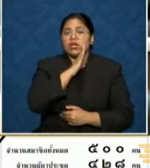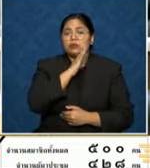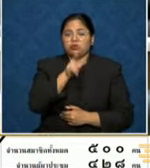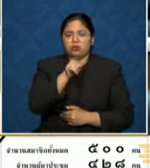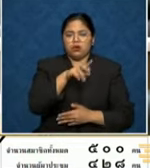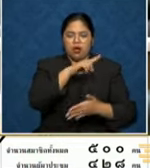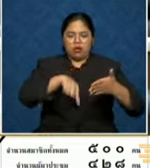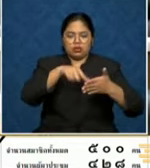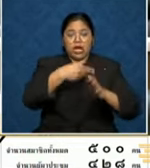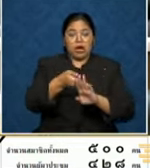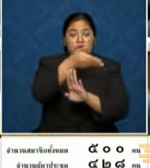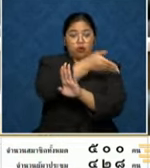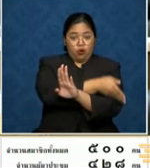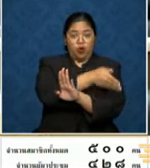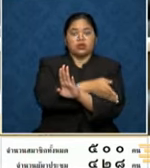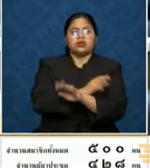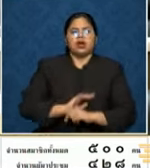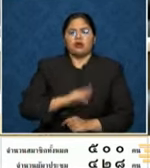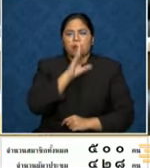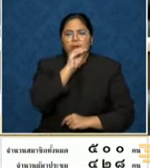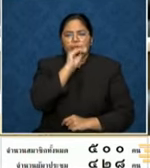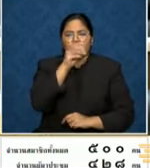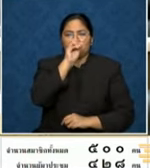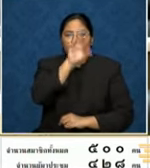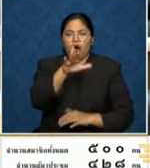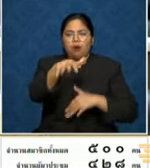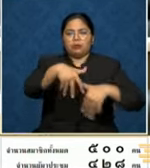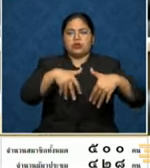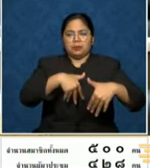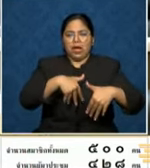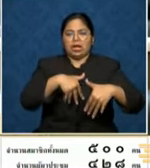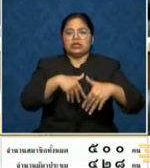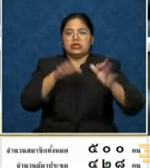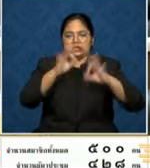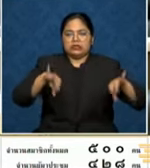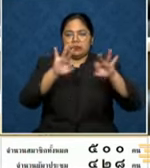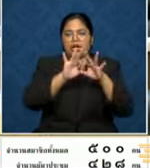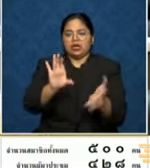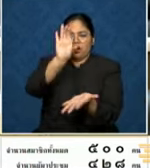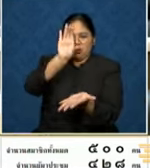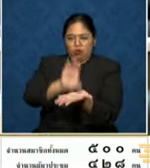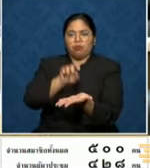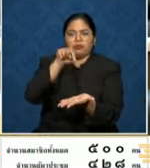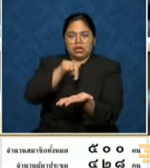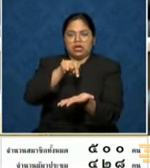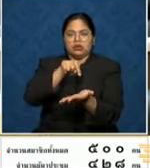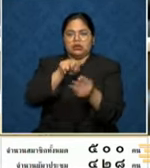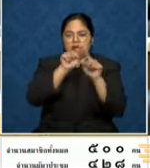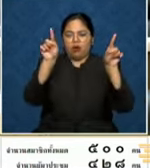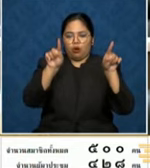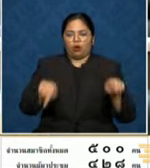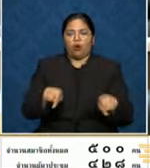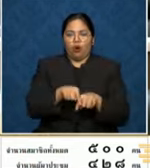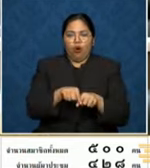จะต้องตั้งไว้ในพรบ.งบประมาณผมเข้าใจว่ารัฐบาลน่าจะเดินหน้า